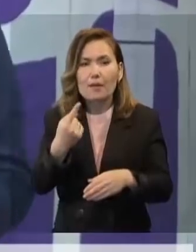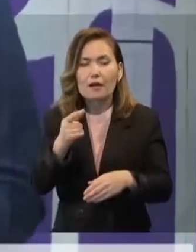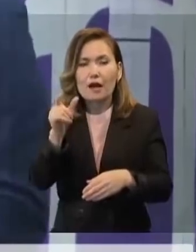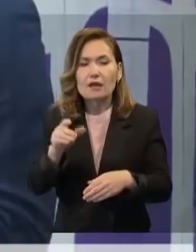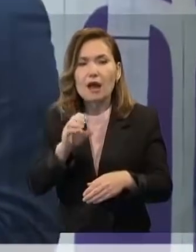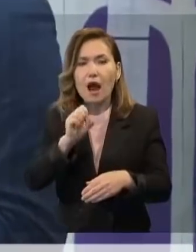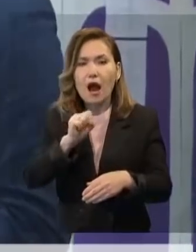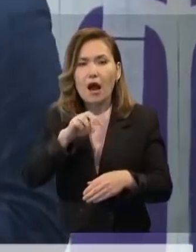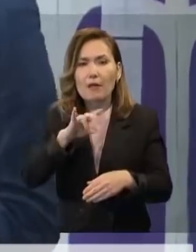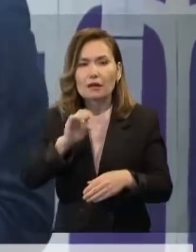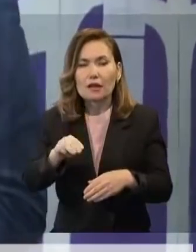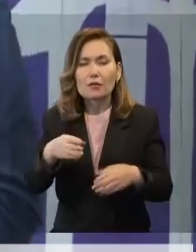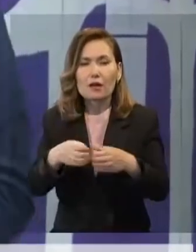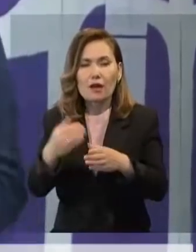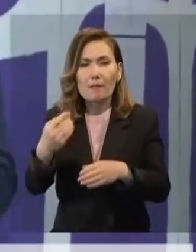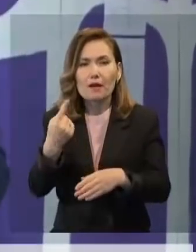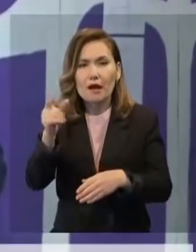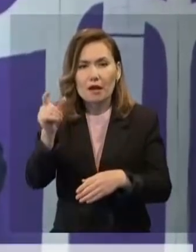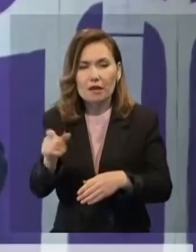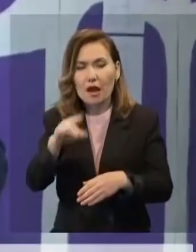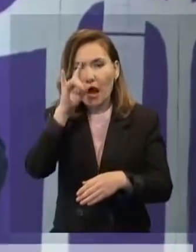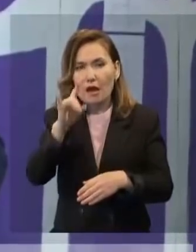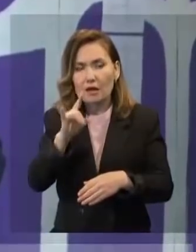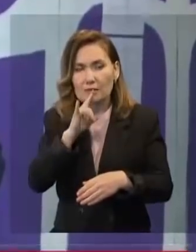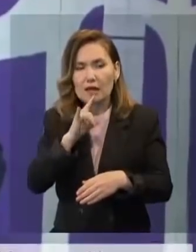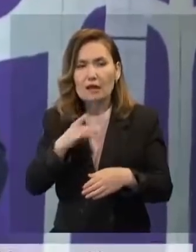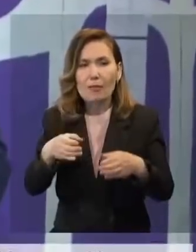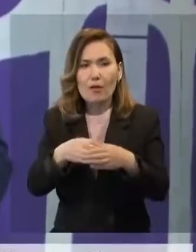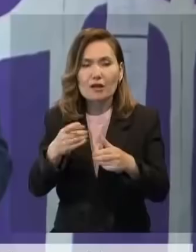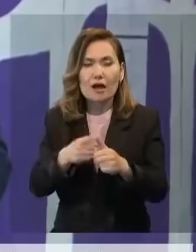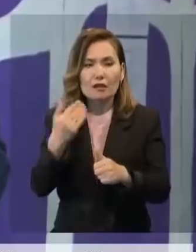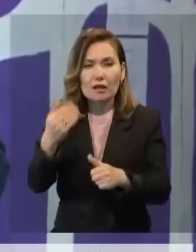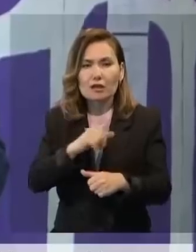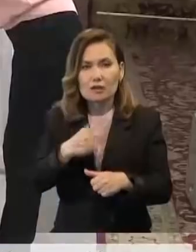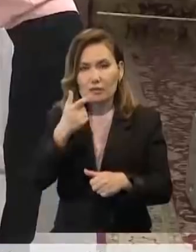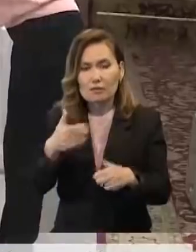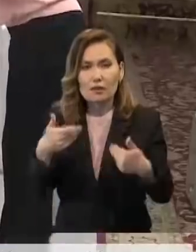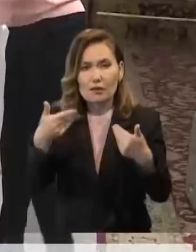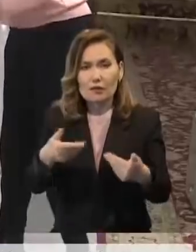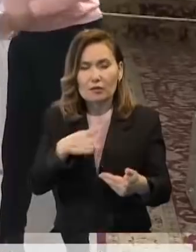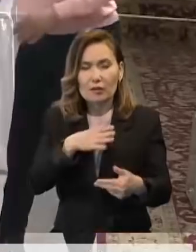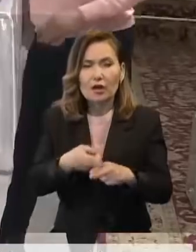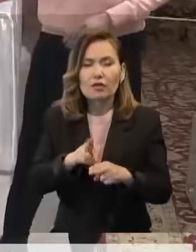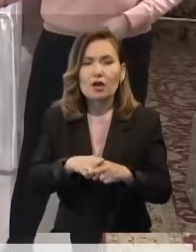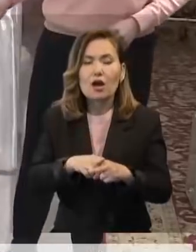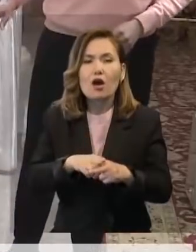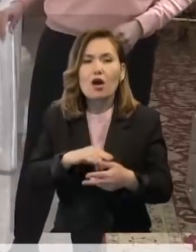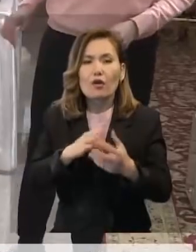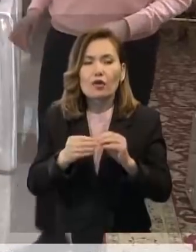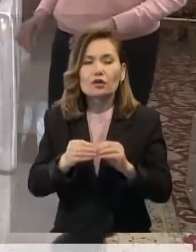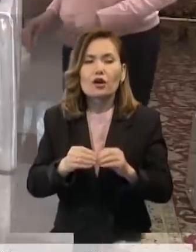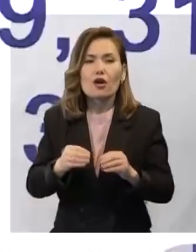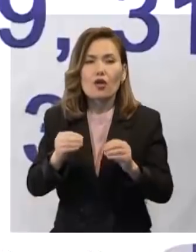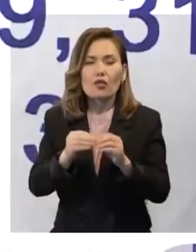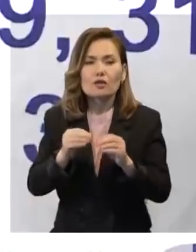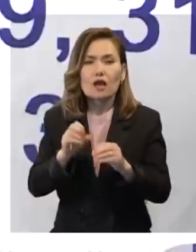партиясының, және бір кандидат Қазақстан халқы партиясының артынан өзін-өзі ұсынып отыр. Сонымен қатар 10 сәуір күні Абай ауданы